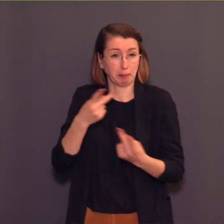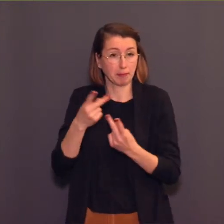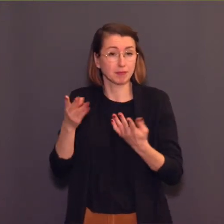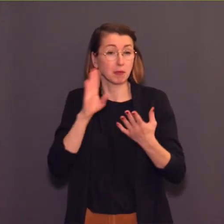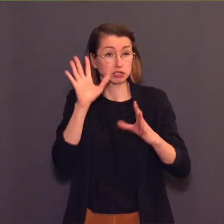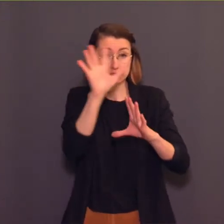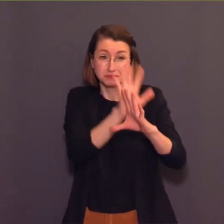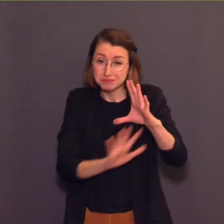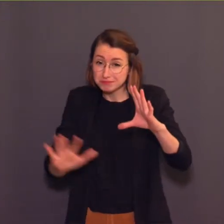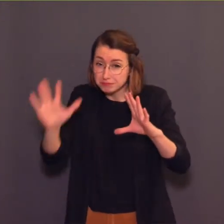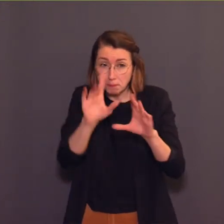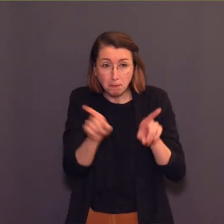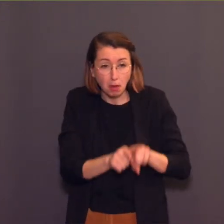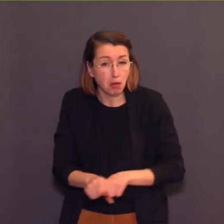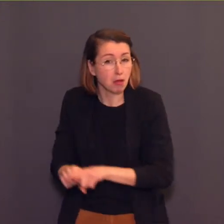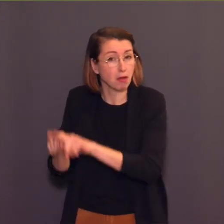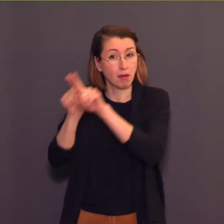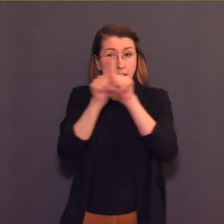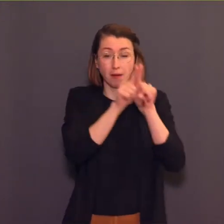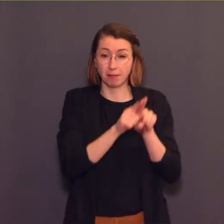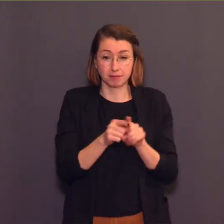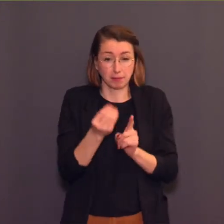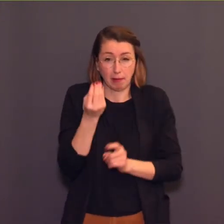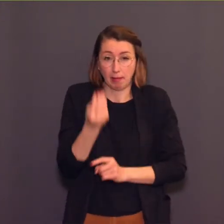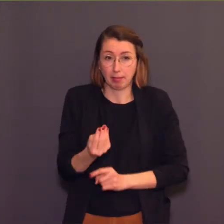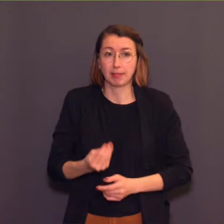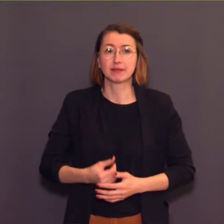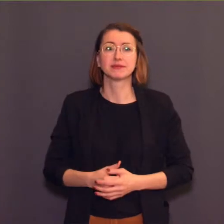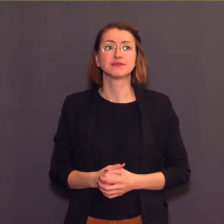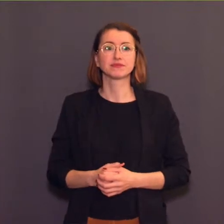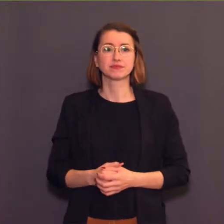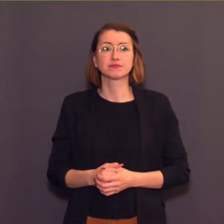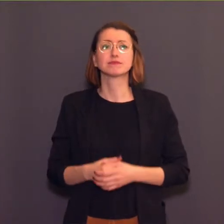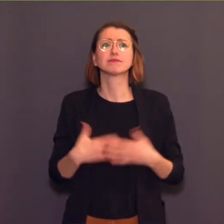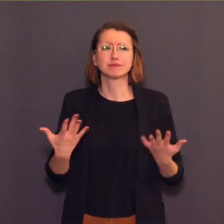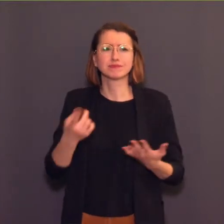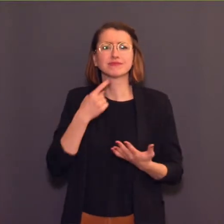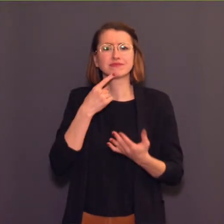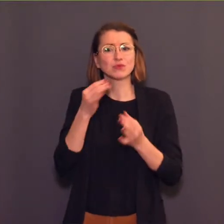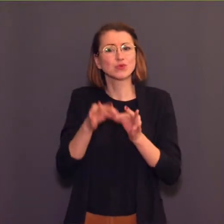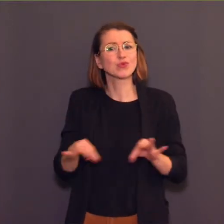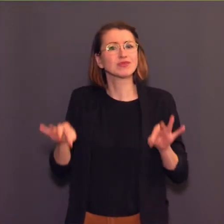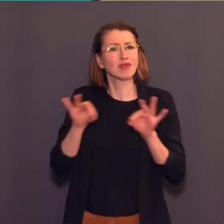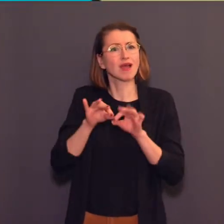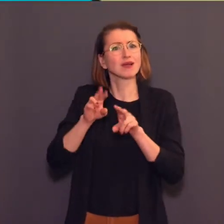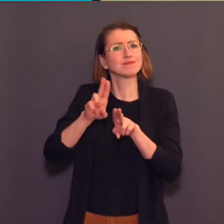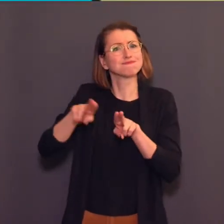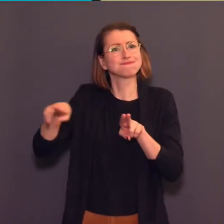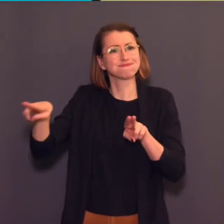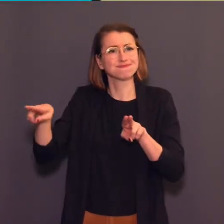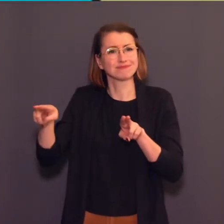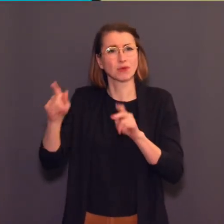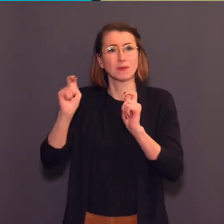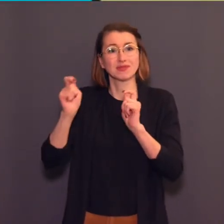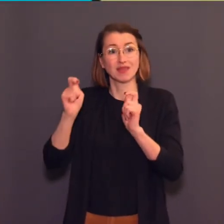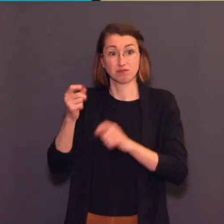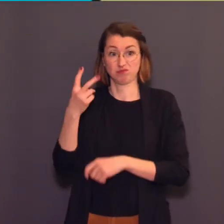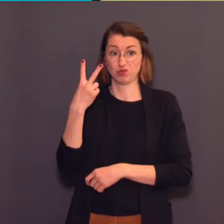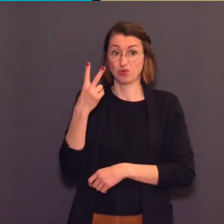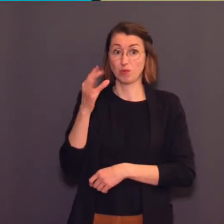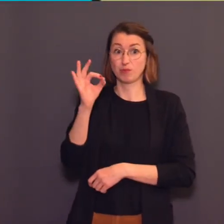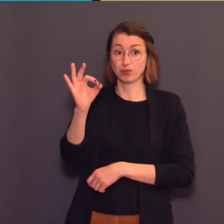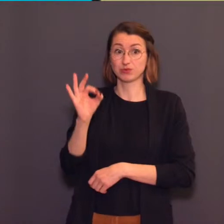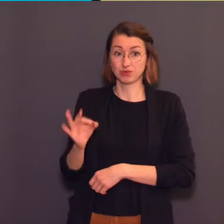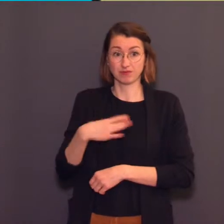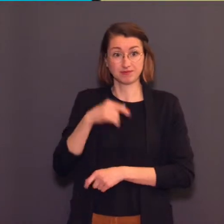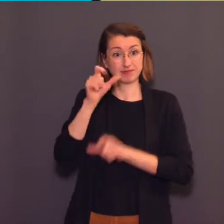ne représentent plus actuellement que 2% du total des hospitalisations pour Covid. Et enfin, au niveau des décès, on l'a